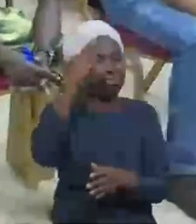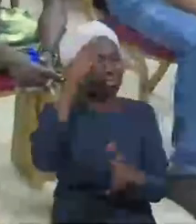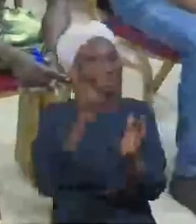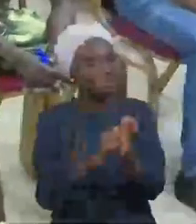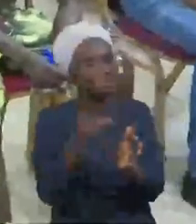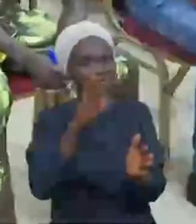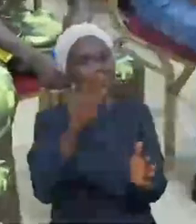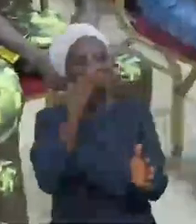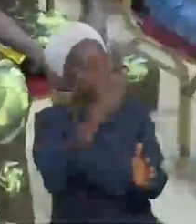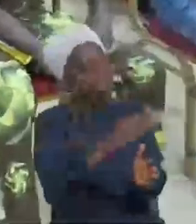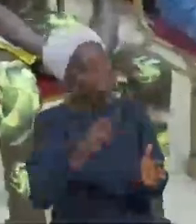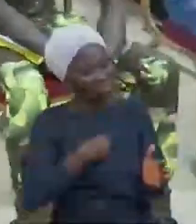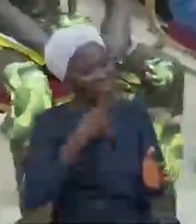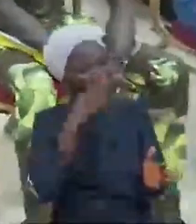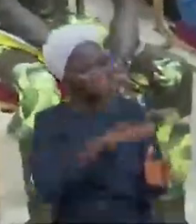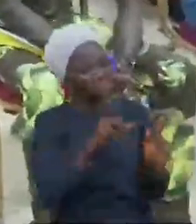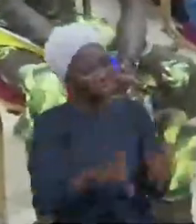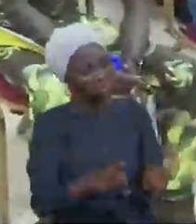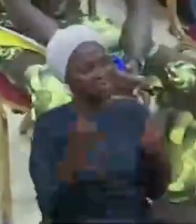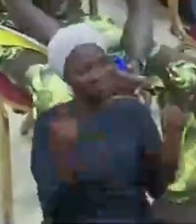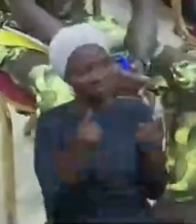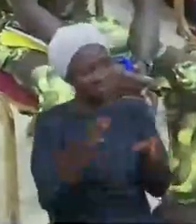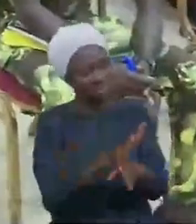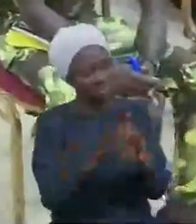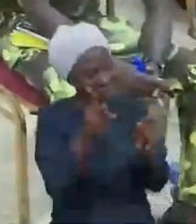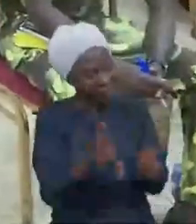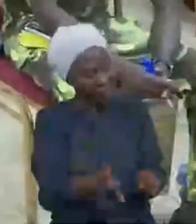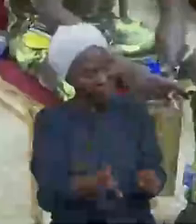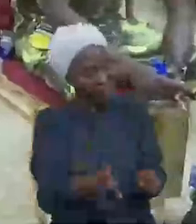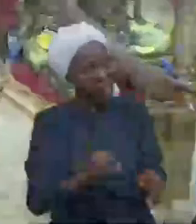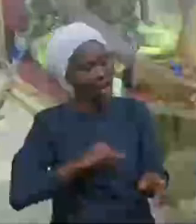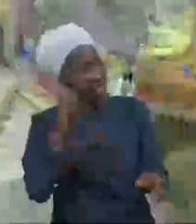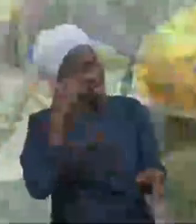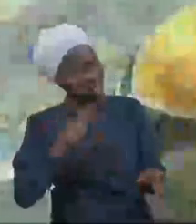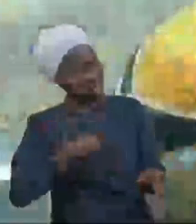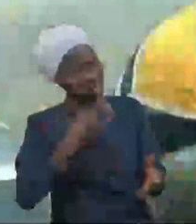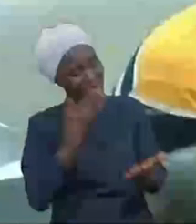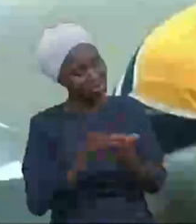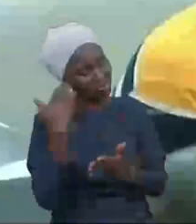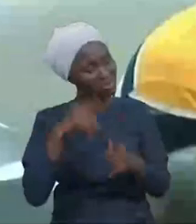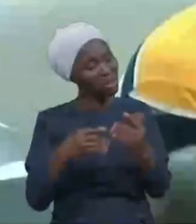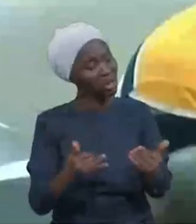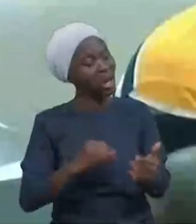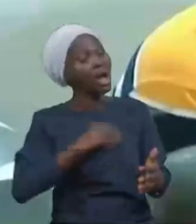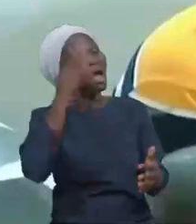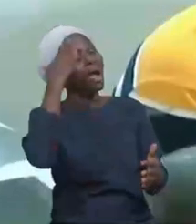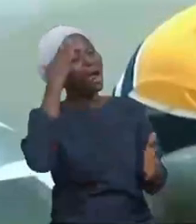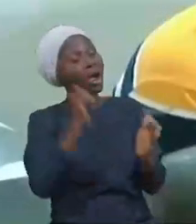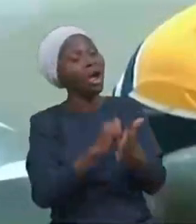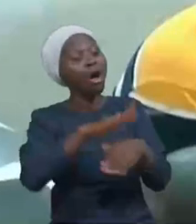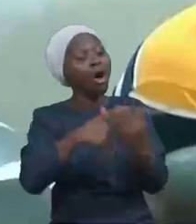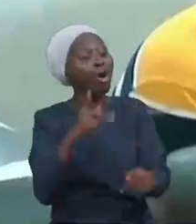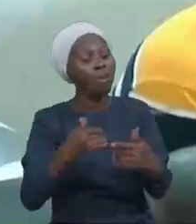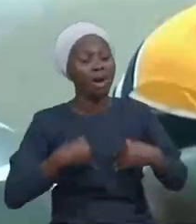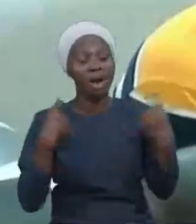pécheur. Oh, je pensais que j'étais bon. Maintenant, je sais que tous mes péchés sont privés de la gloire de